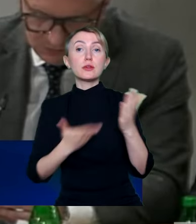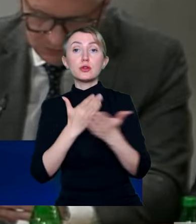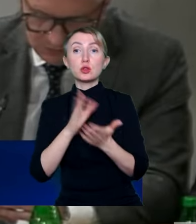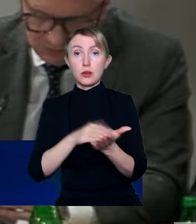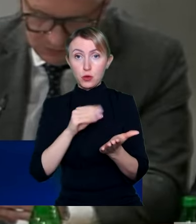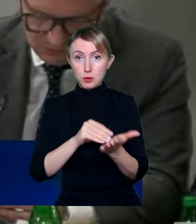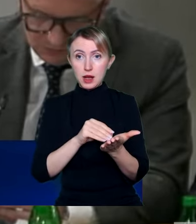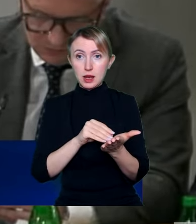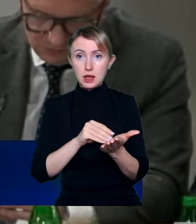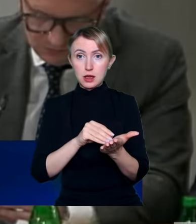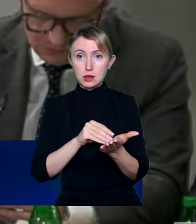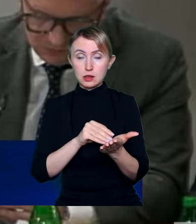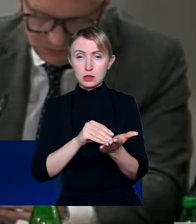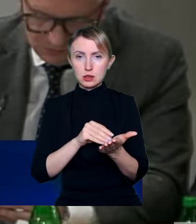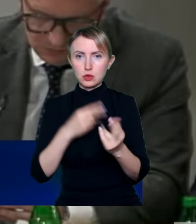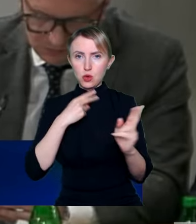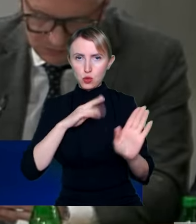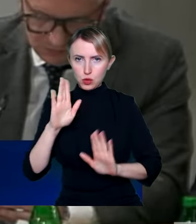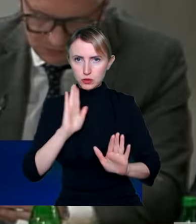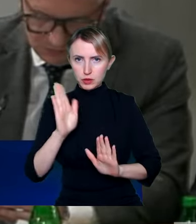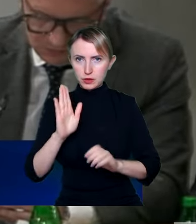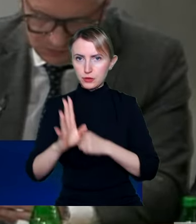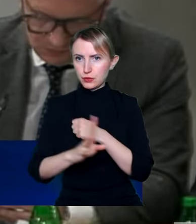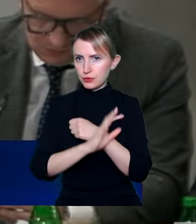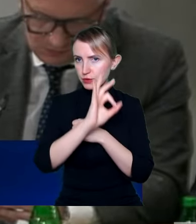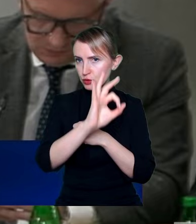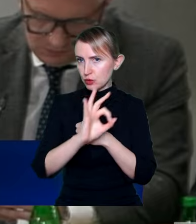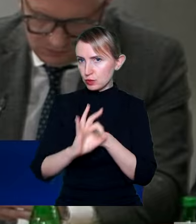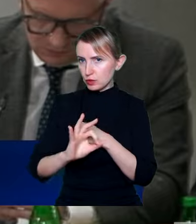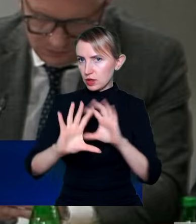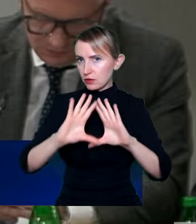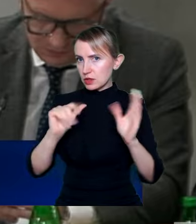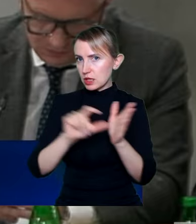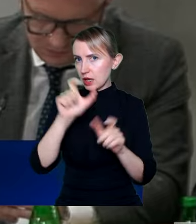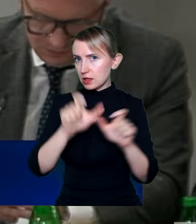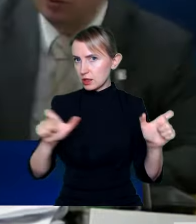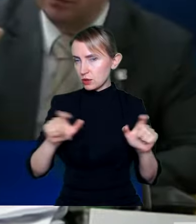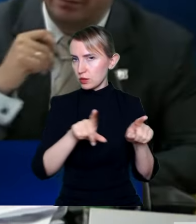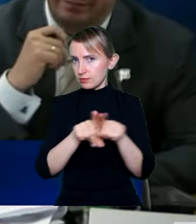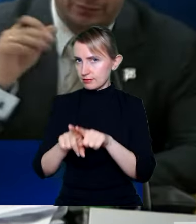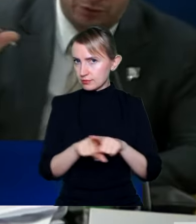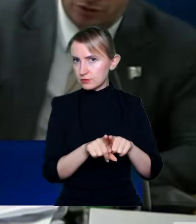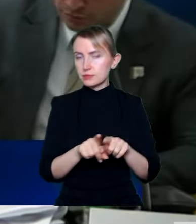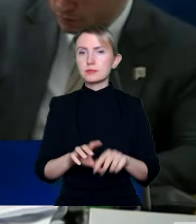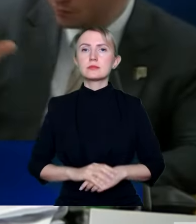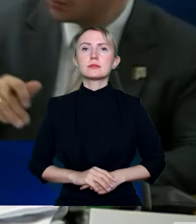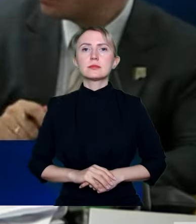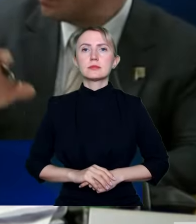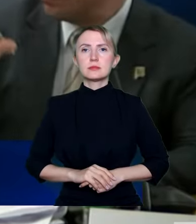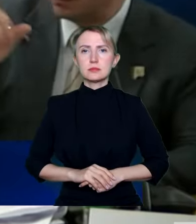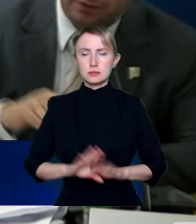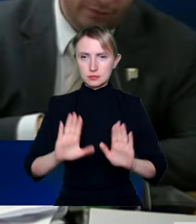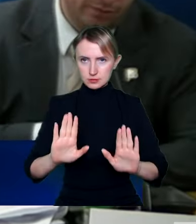do głosowania en bloc, bo te w 90% wszystkie kandydatury się pokrywają. No, w mojej ocenie. Dobrze,